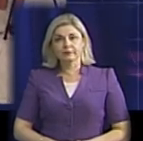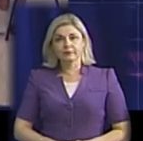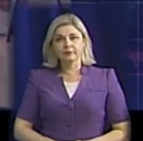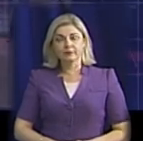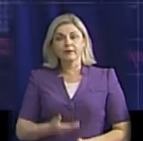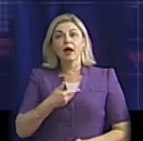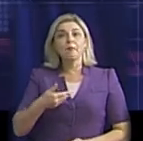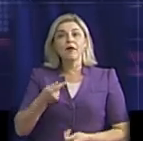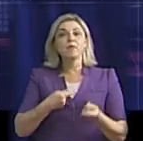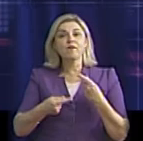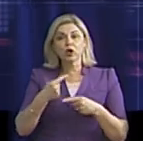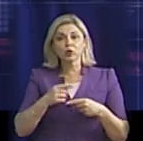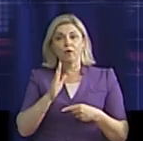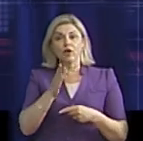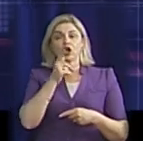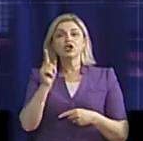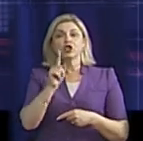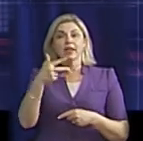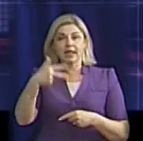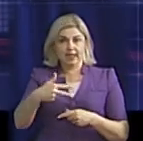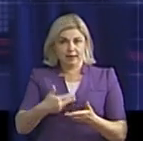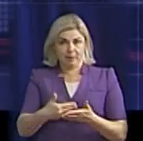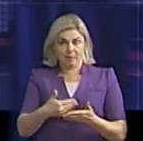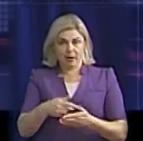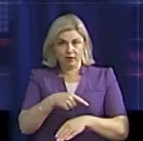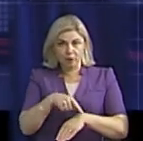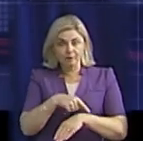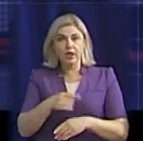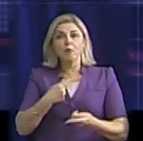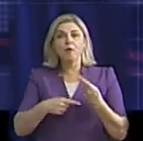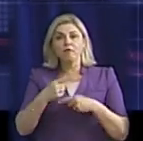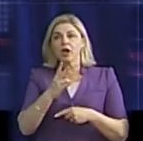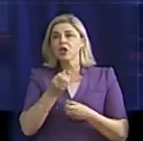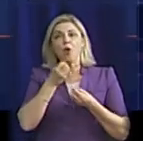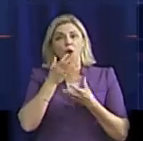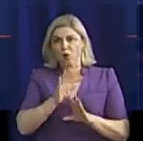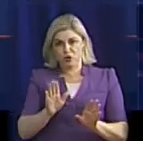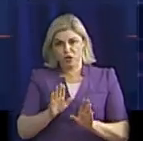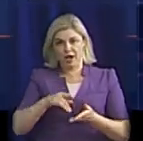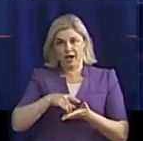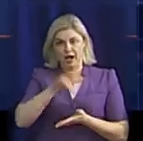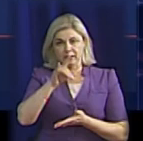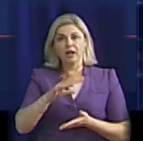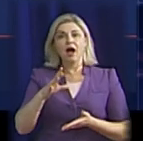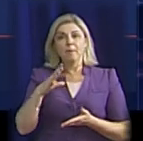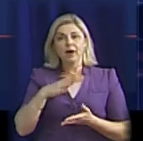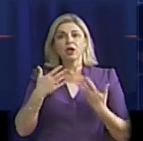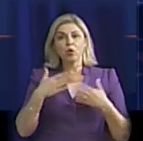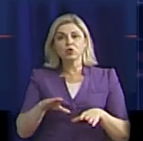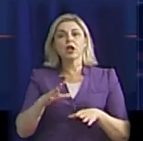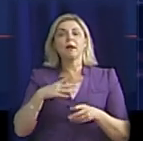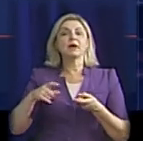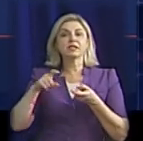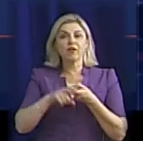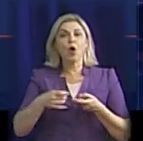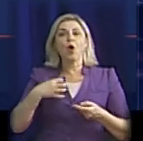Ми повернулися сьогодні о 1:30 приблизно. Поверталися ми на дуже хорошому літаку. Вже були залучені і обласна влада,